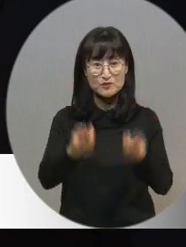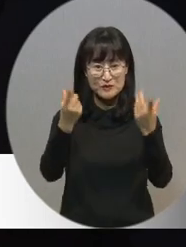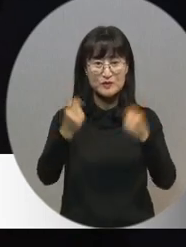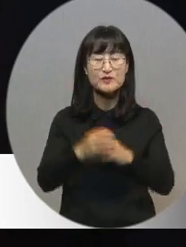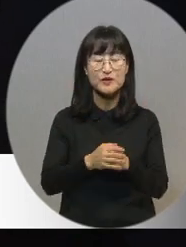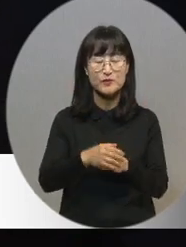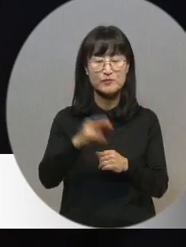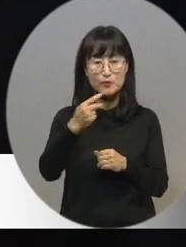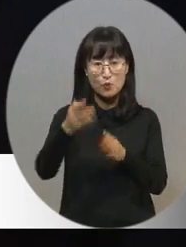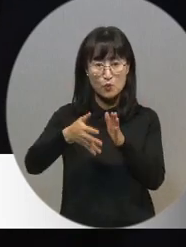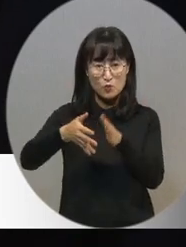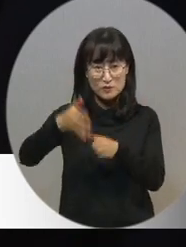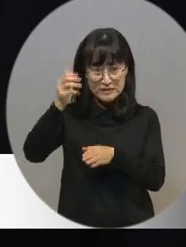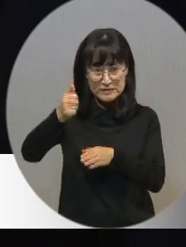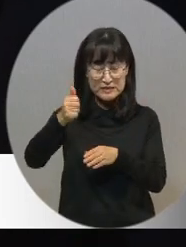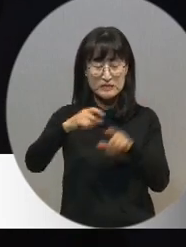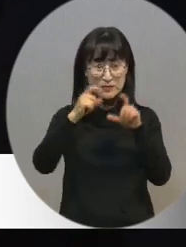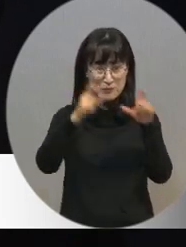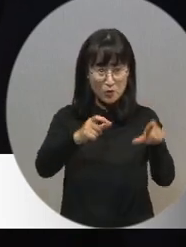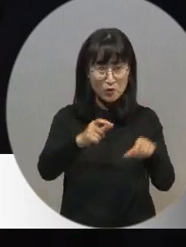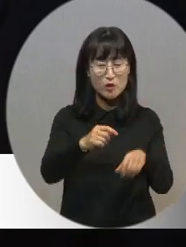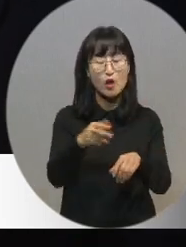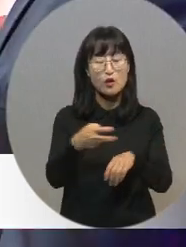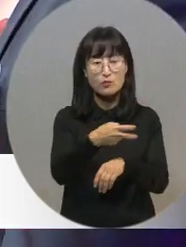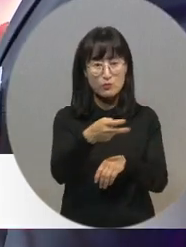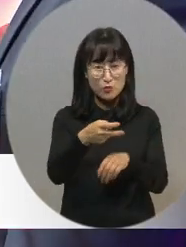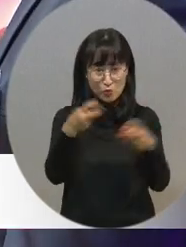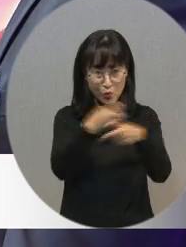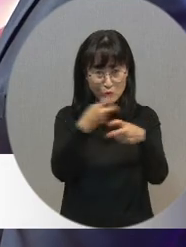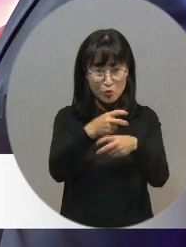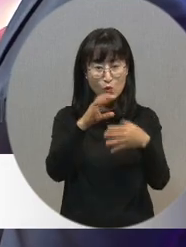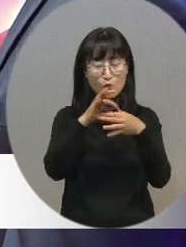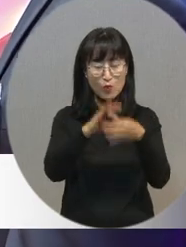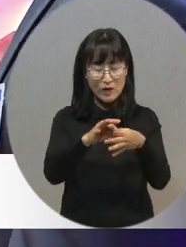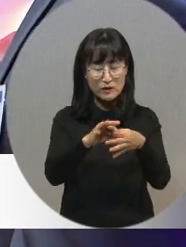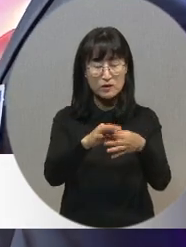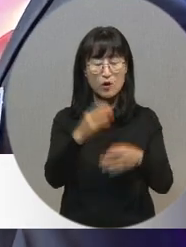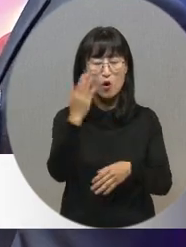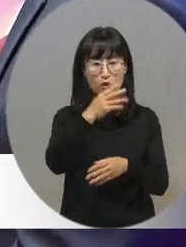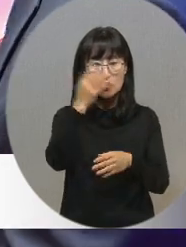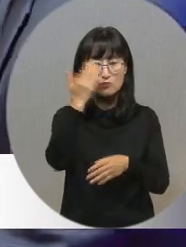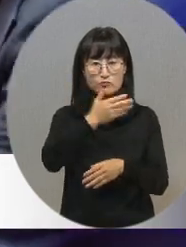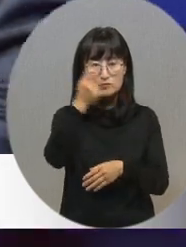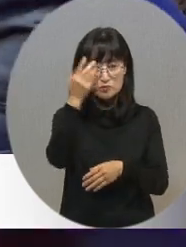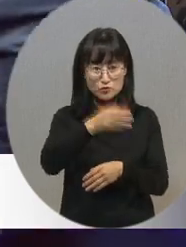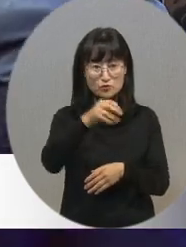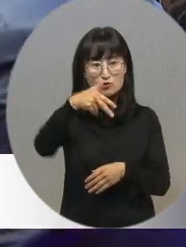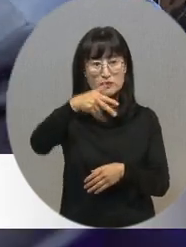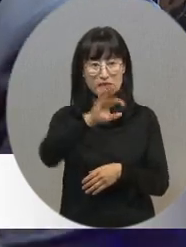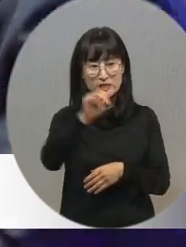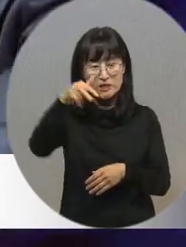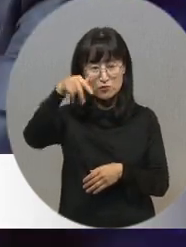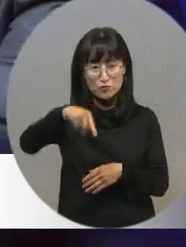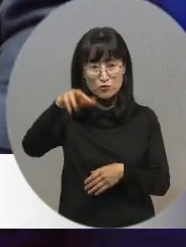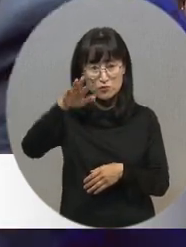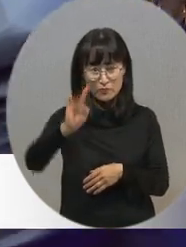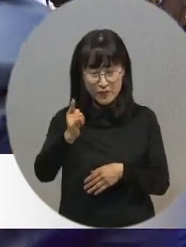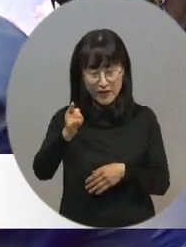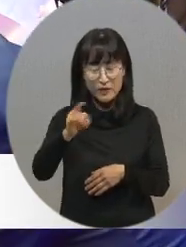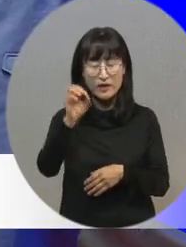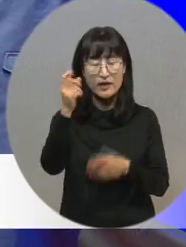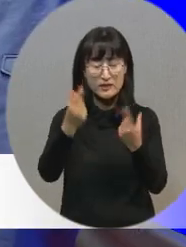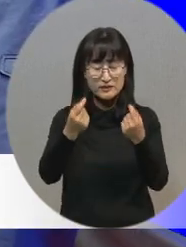표창은 교통약자 이동편의 유공을 인정받은 여수 김성식, 순천 이규배 등 운전원 6명이